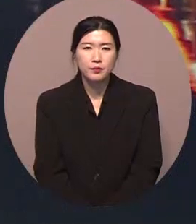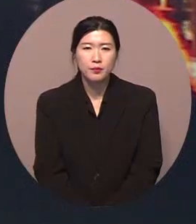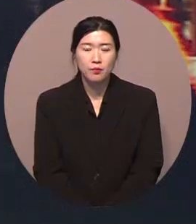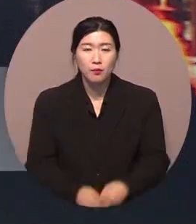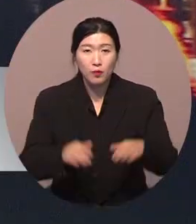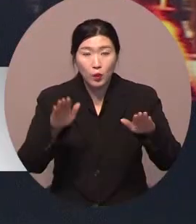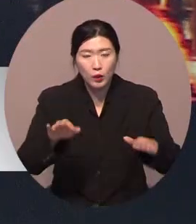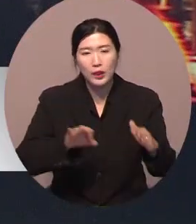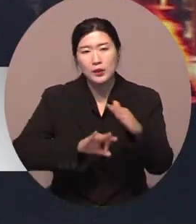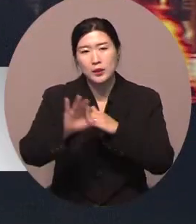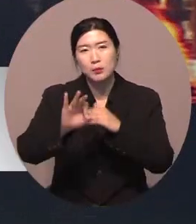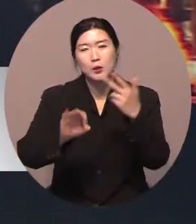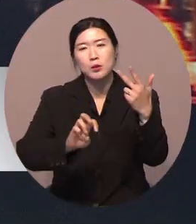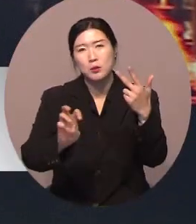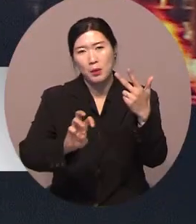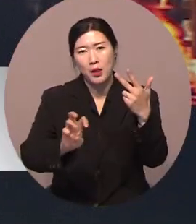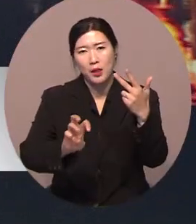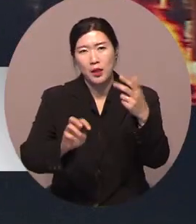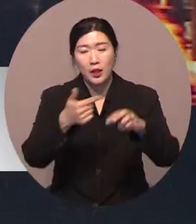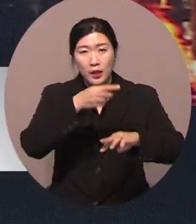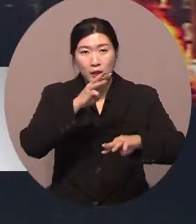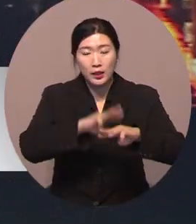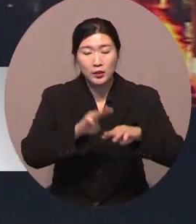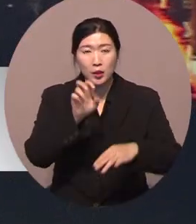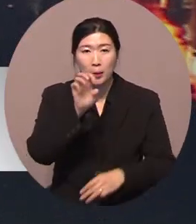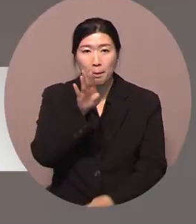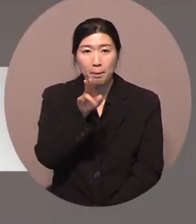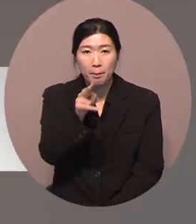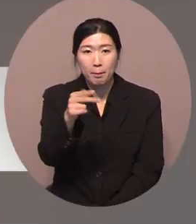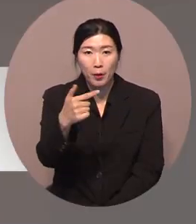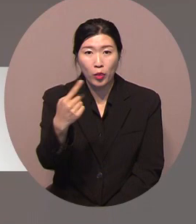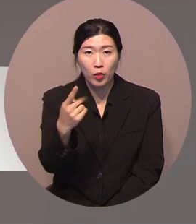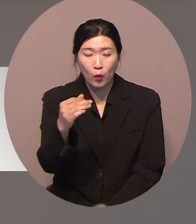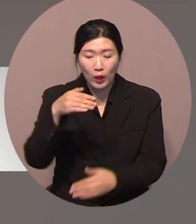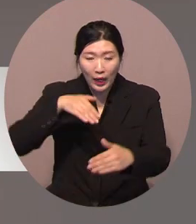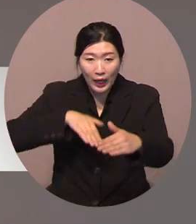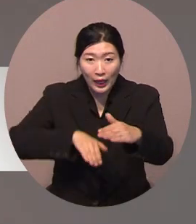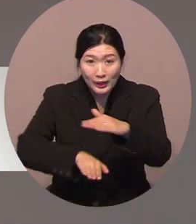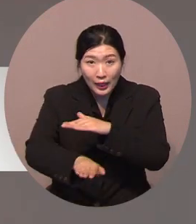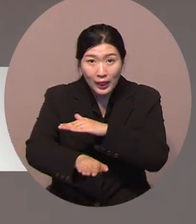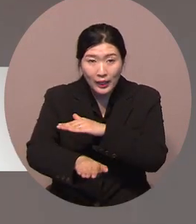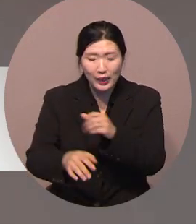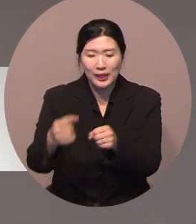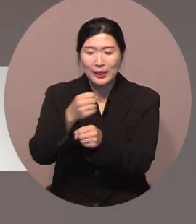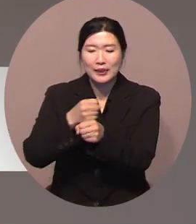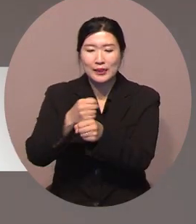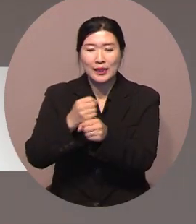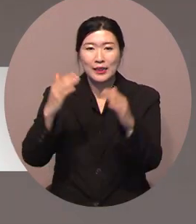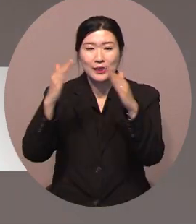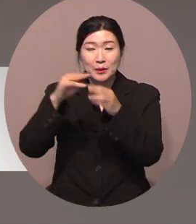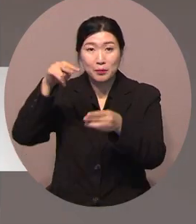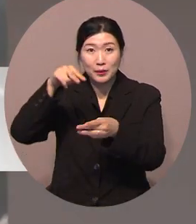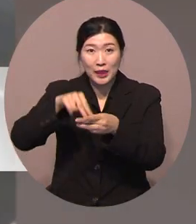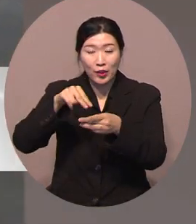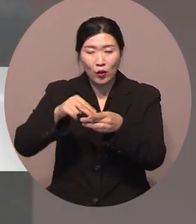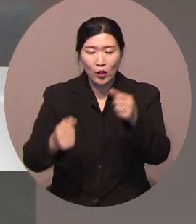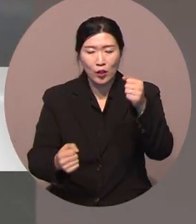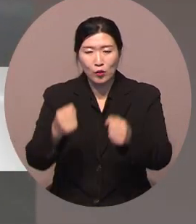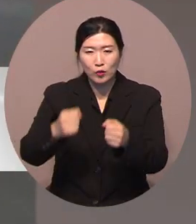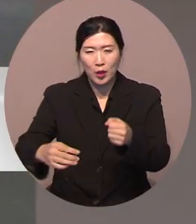오늘 오전 7시 반쯤 대전시 변동의 태평교 인근 하상도로 입구에서 이사팀 화물차가 높이 제한